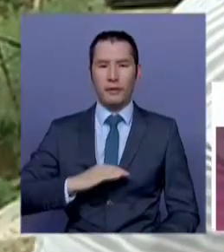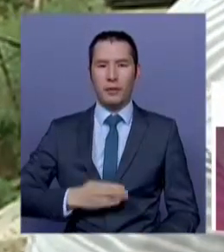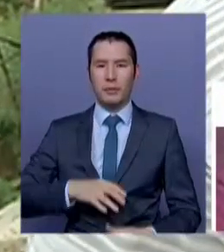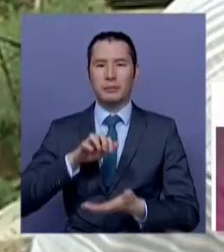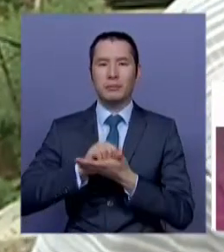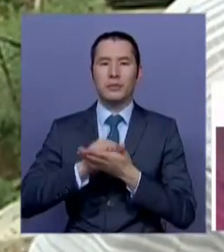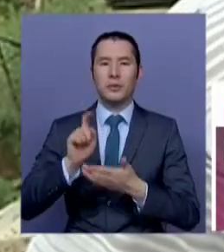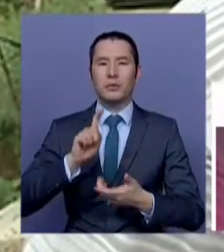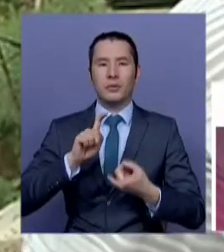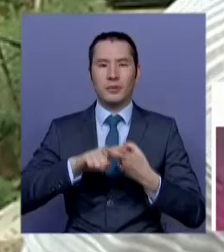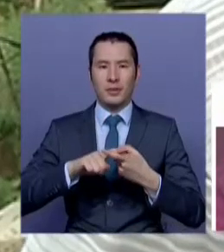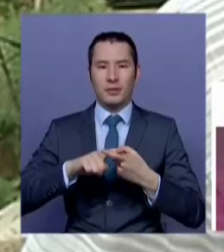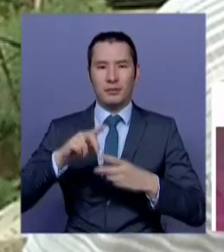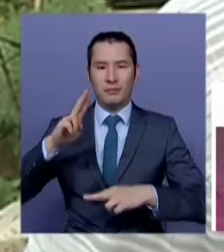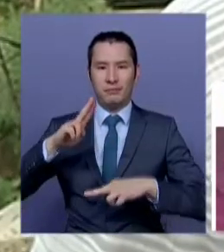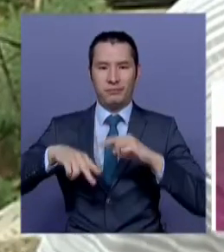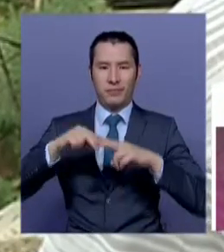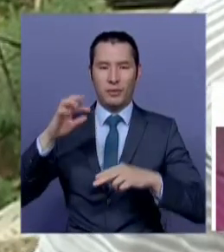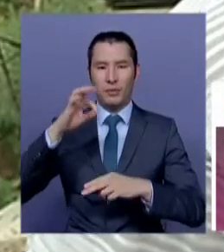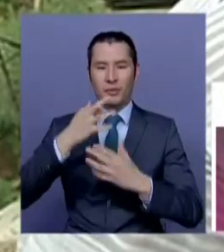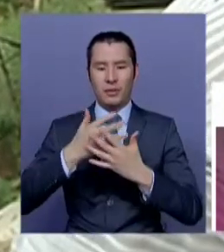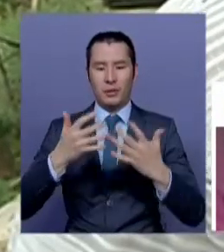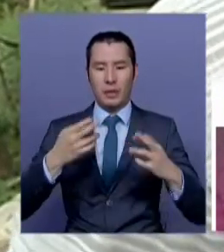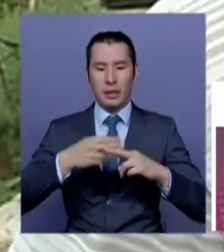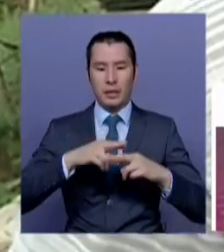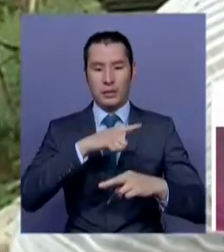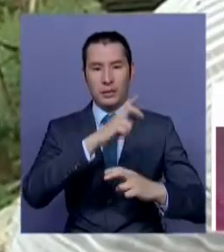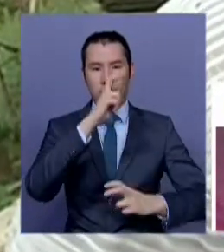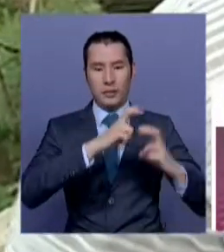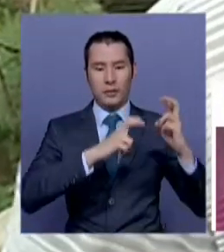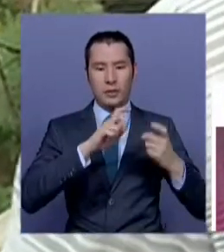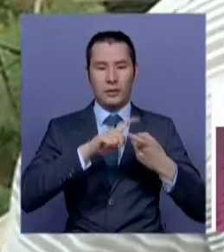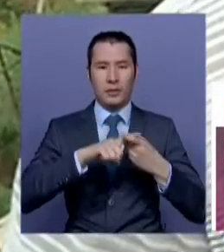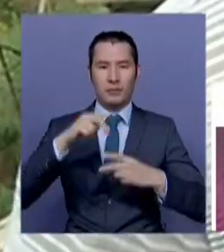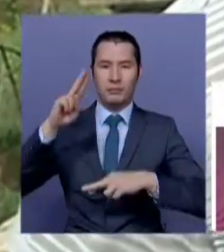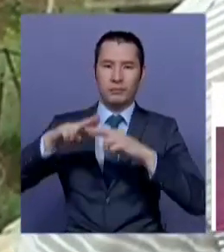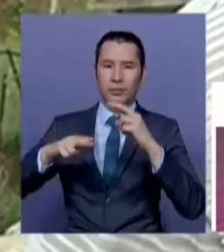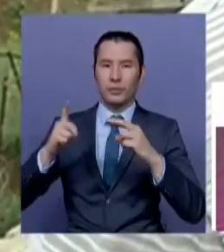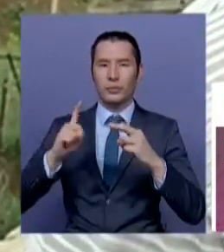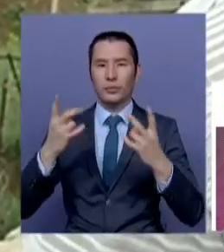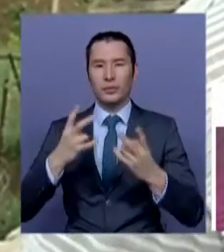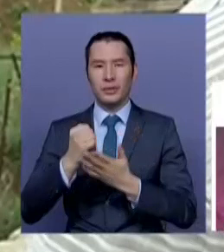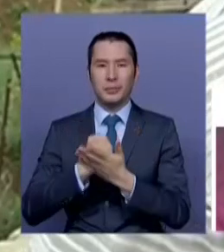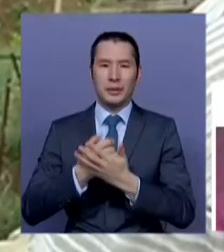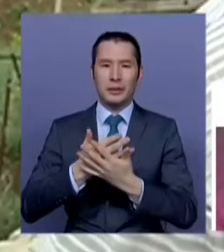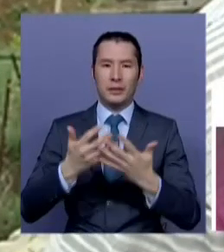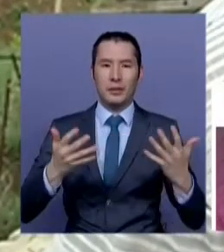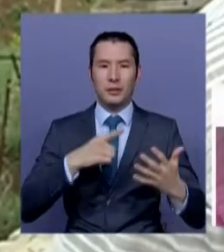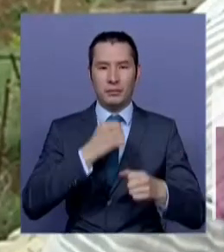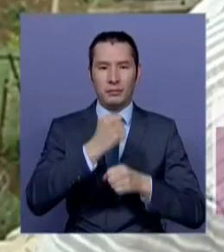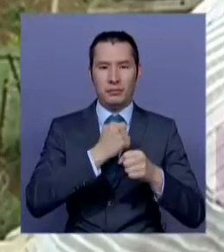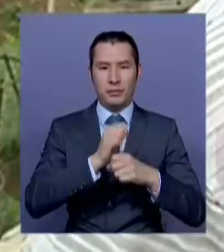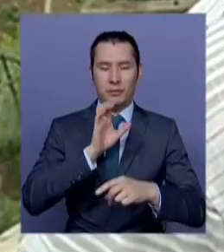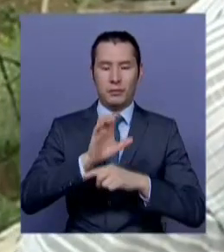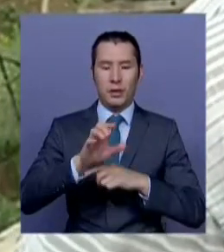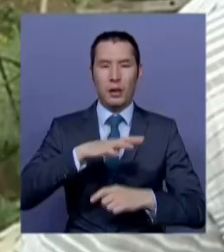Біз негізінен құрылыс компаниясымыз, ал мына соғылып жатқан зауытта құрылысқа қажетті материалдар шығаруды көздеп отырмыз. Аумағы 5 гектар